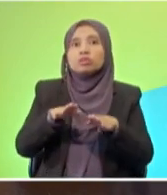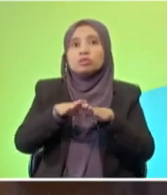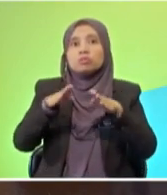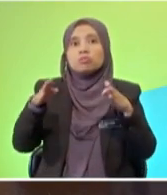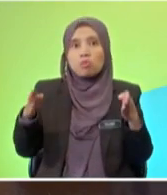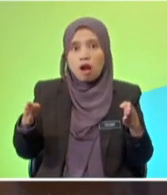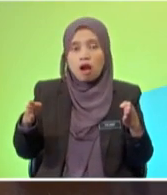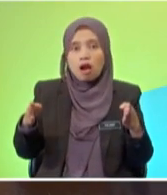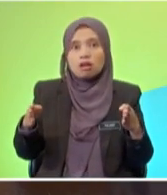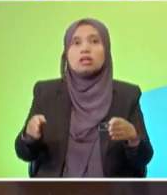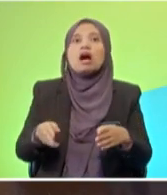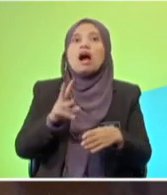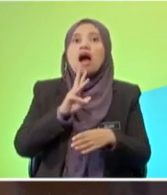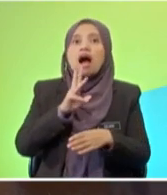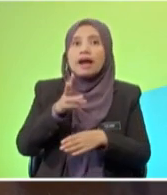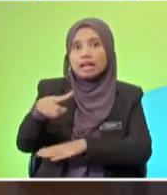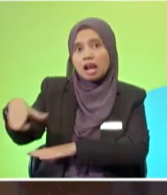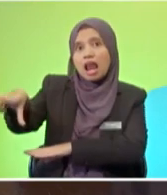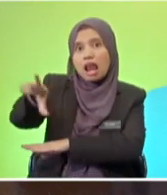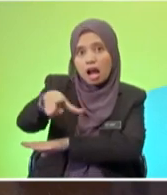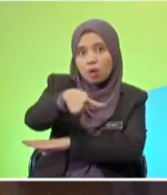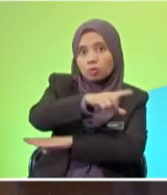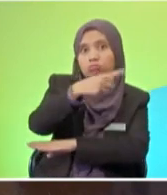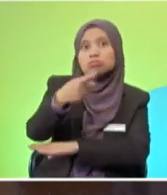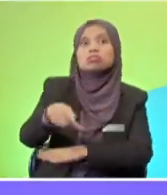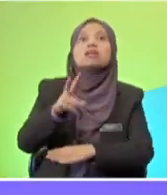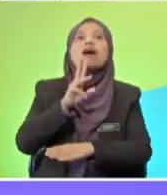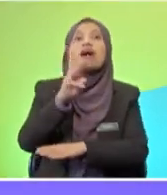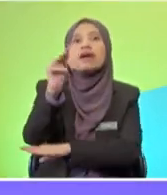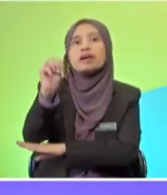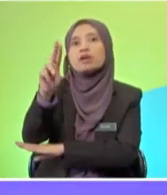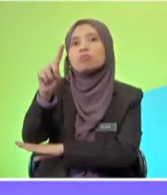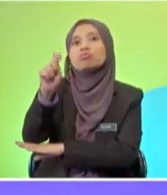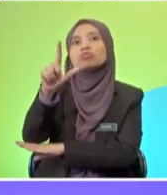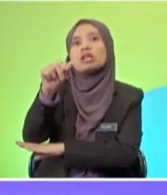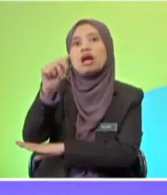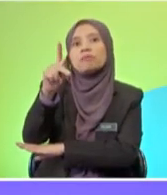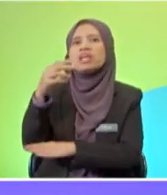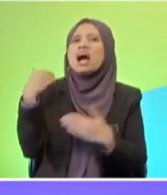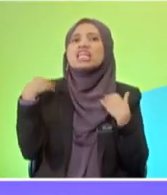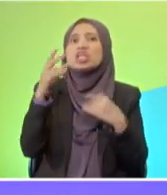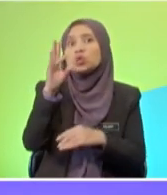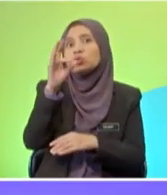pun adalah air air mutlak ini ada 7 jenis